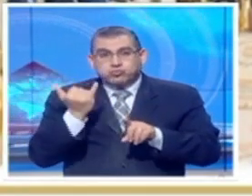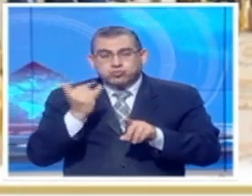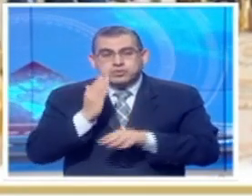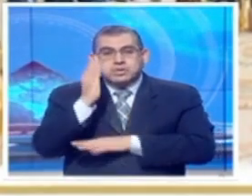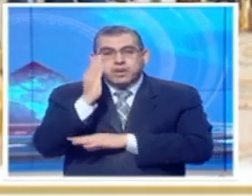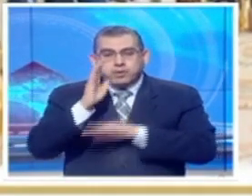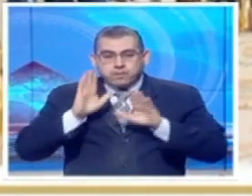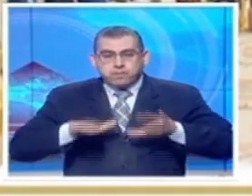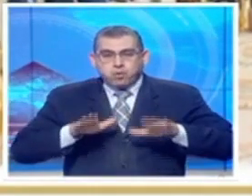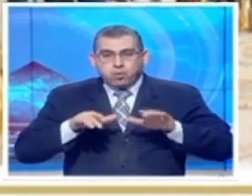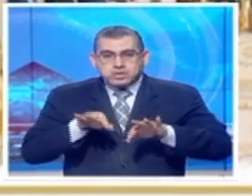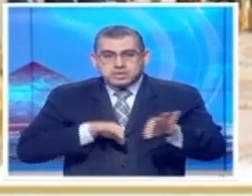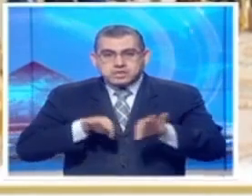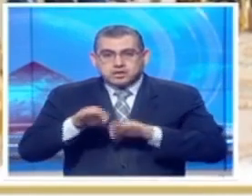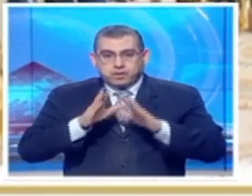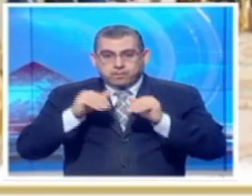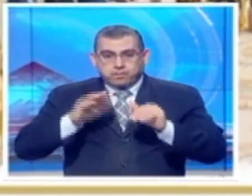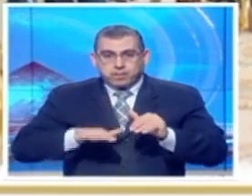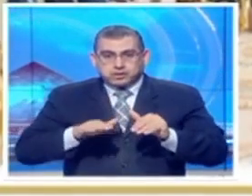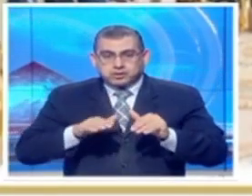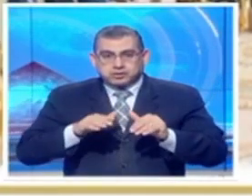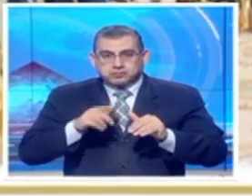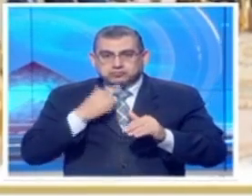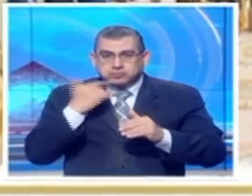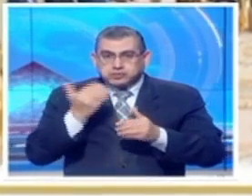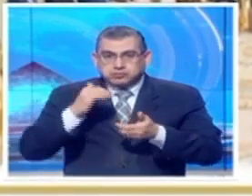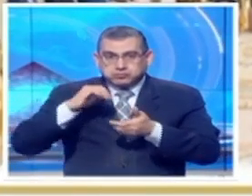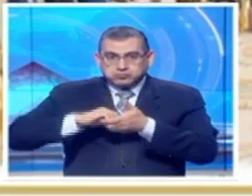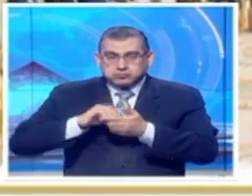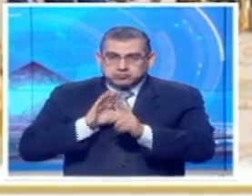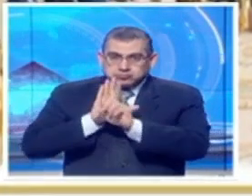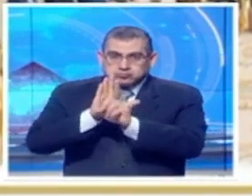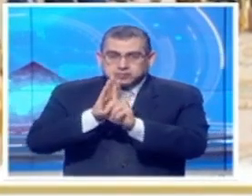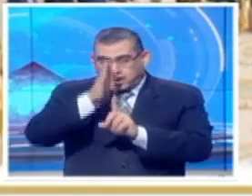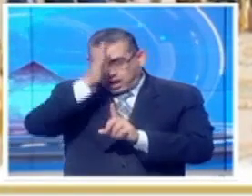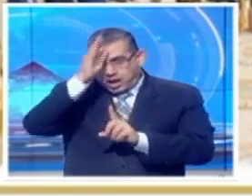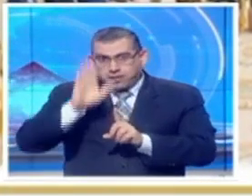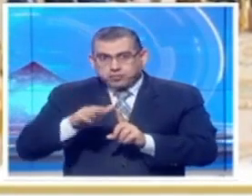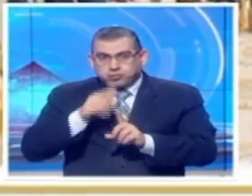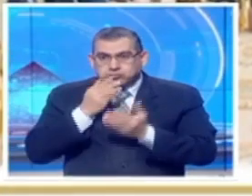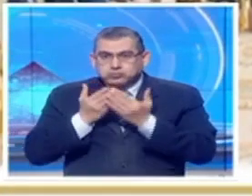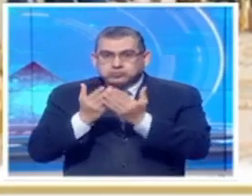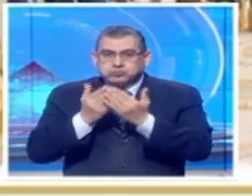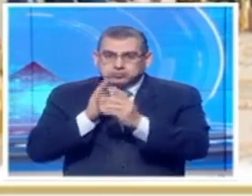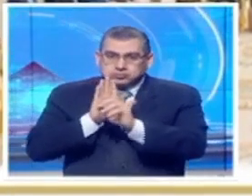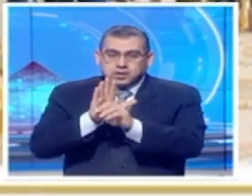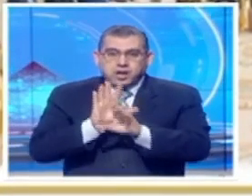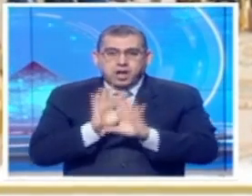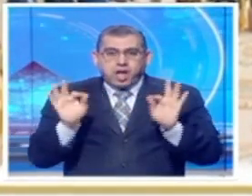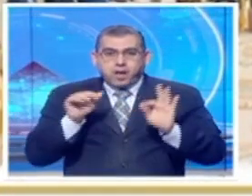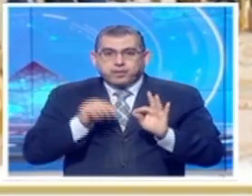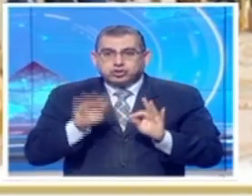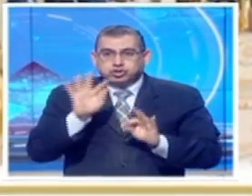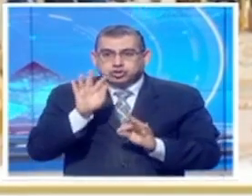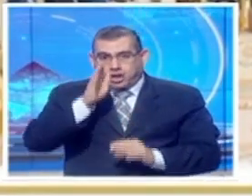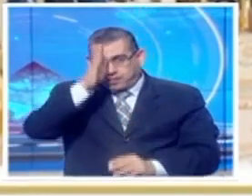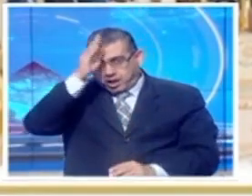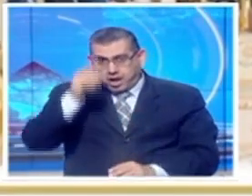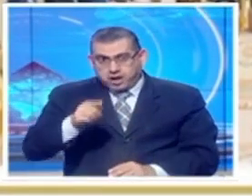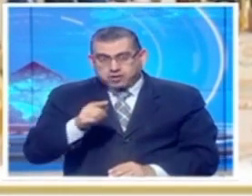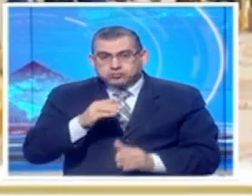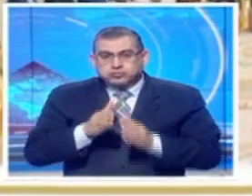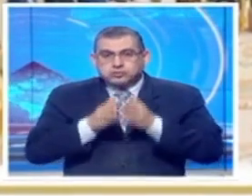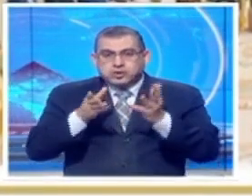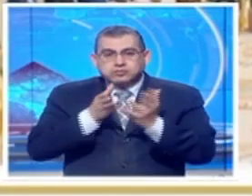الثوابت الراسخة للسياسة المصرية فيما يتعلق بمساندة العراق وتقديم الدعم الكامل للشعب العراقي